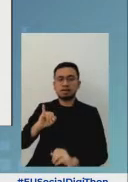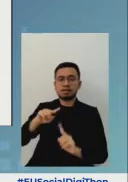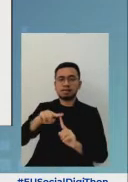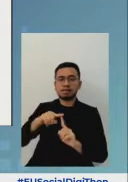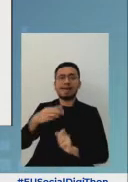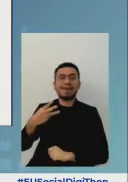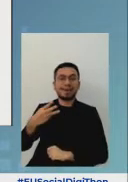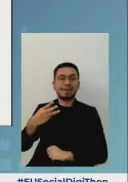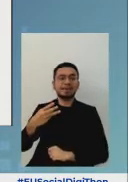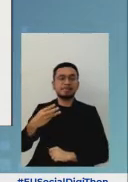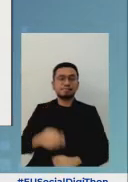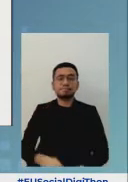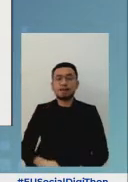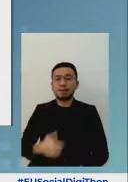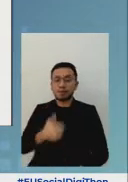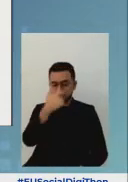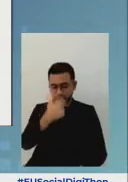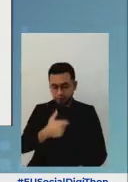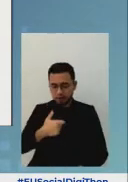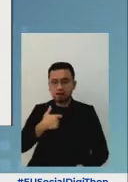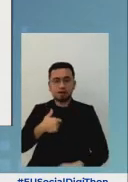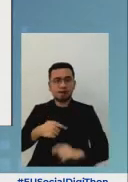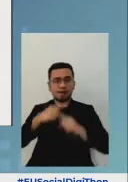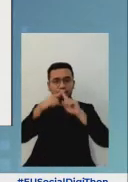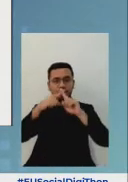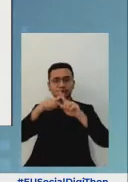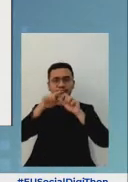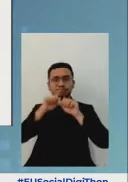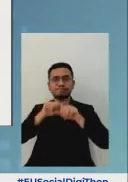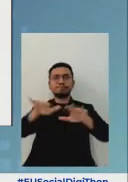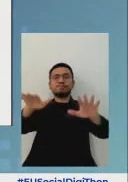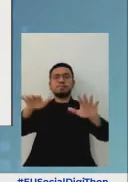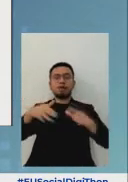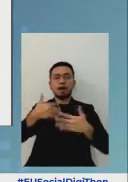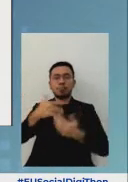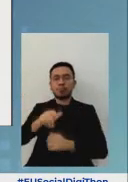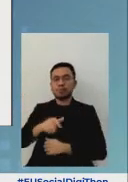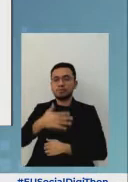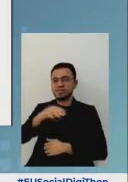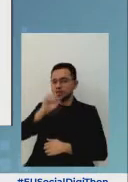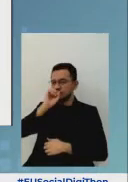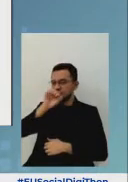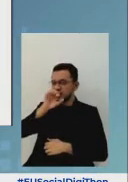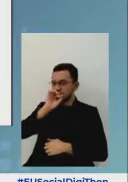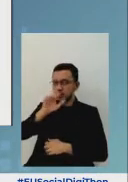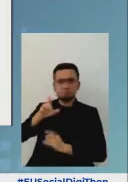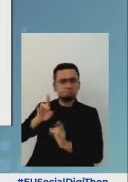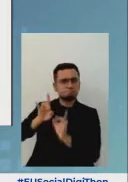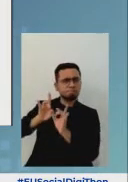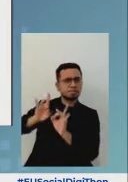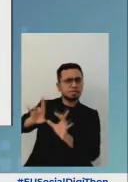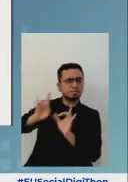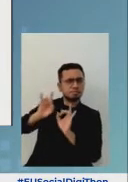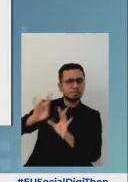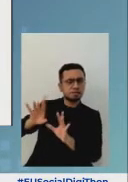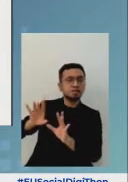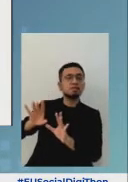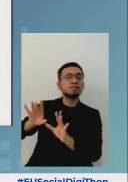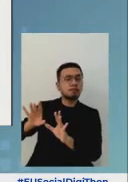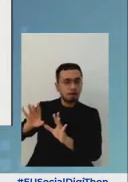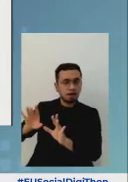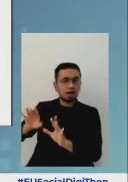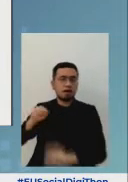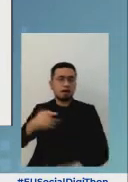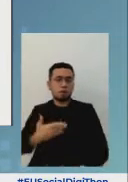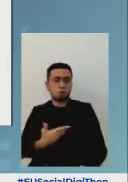berita bohong, ya, kebencian yang membuat seseorang terluka, ya, maka oleh si korban